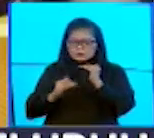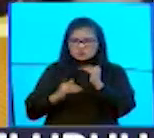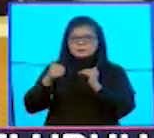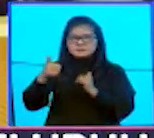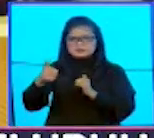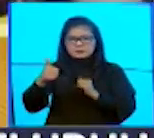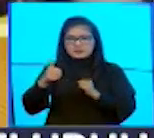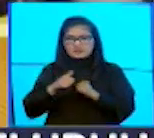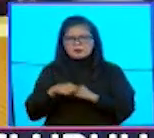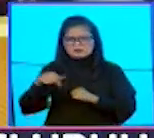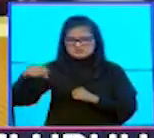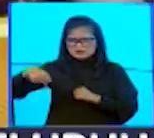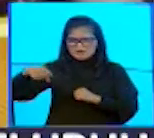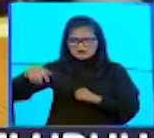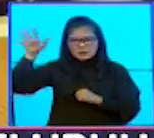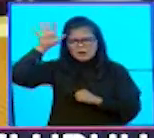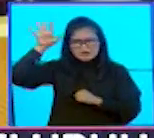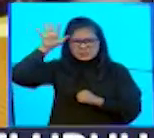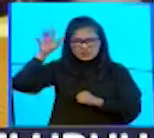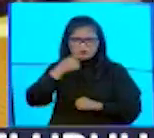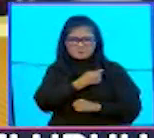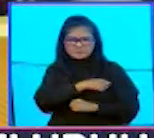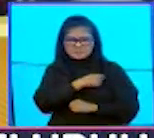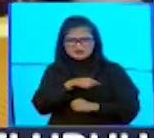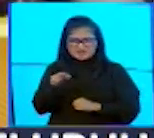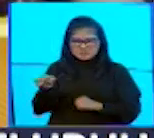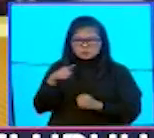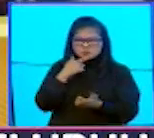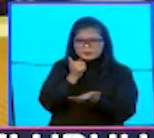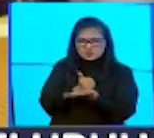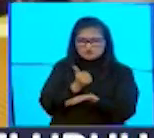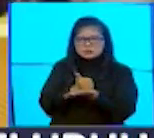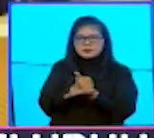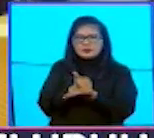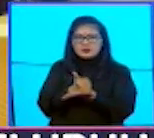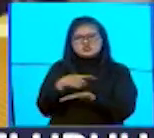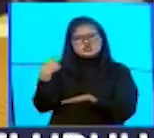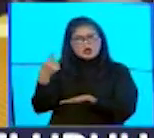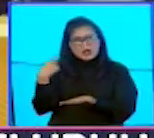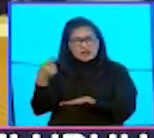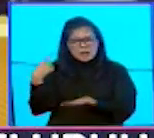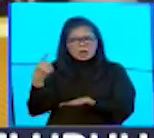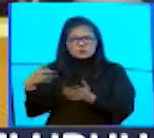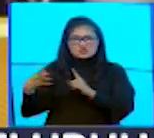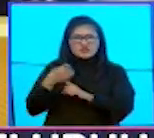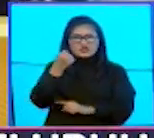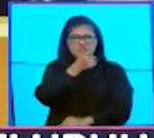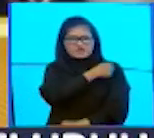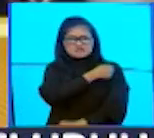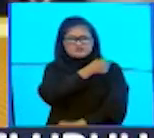adalah, saya nggak tahu kementerian terkait mengejar vaksin, betul mengejar vaksin, tapi kuratifnya